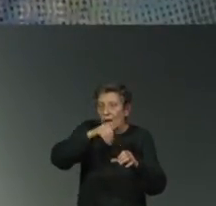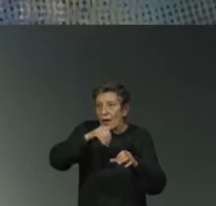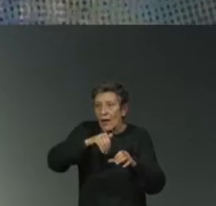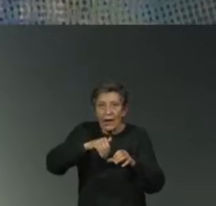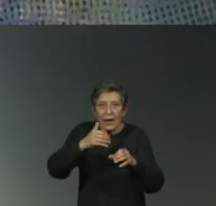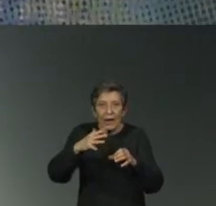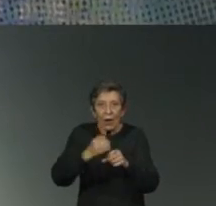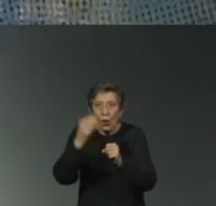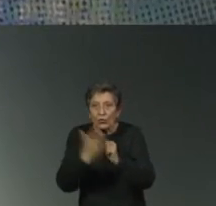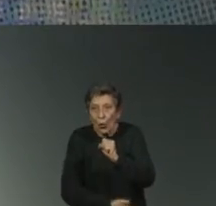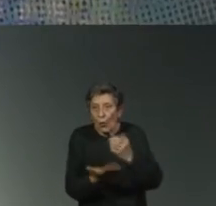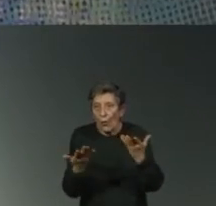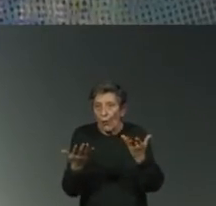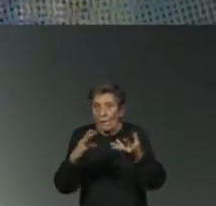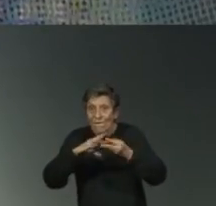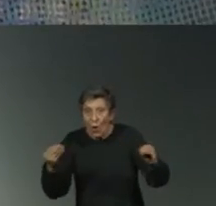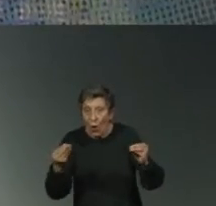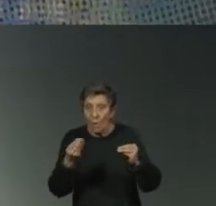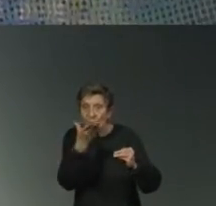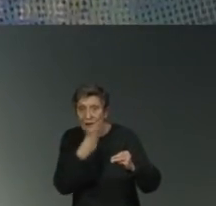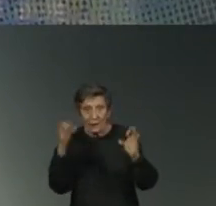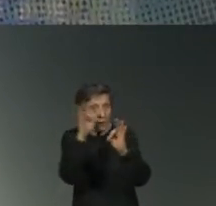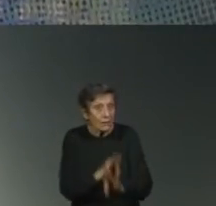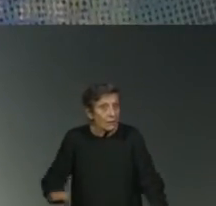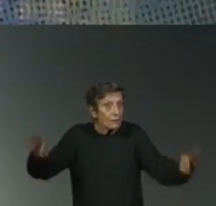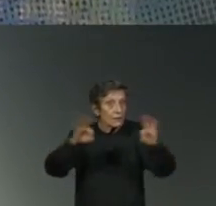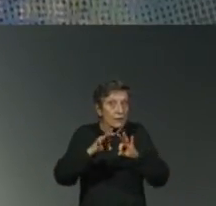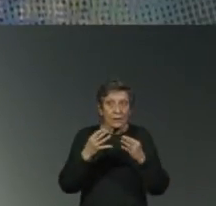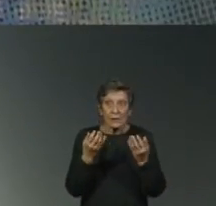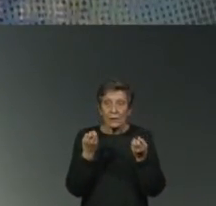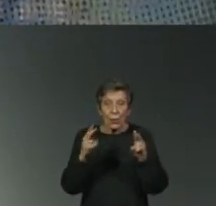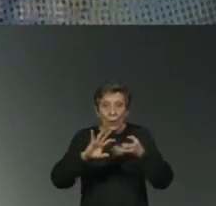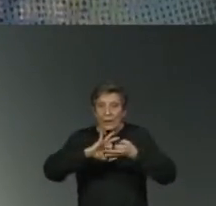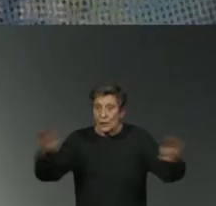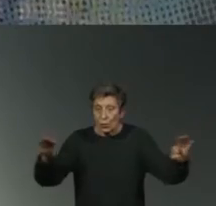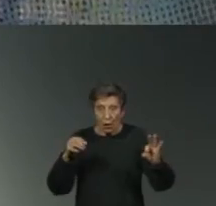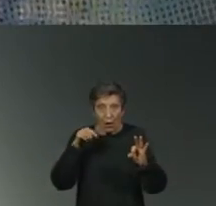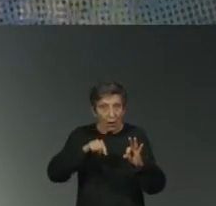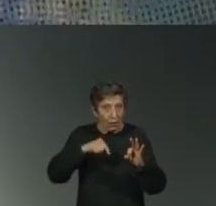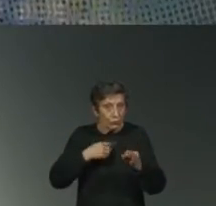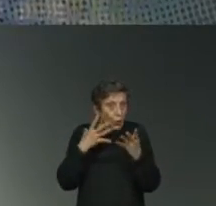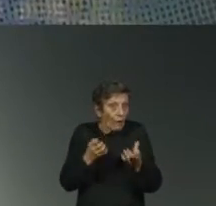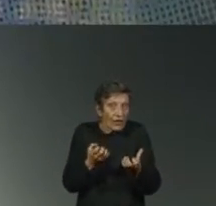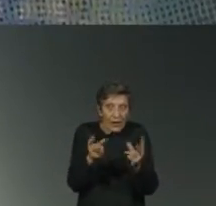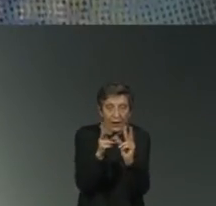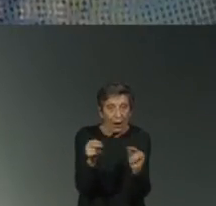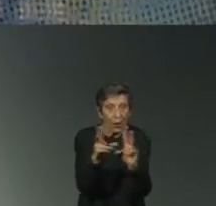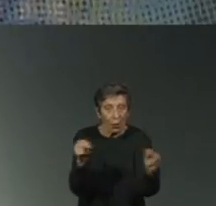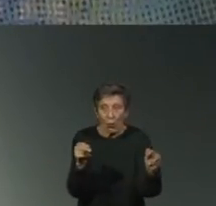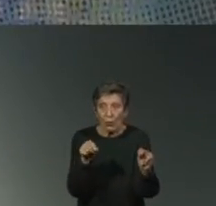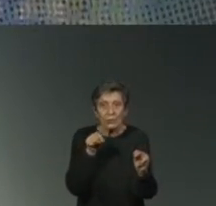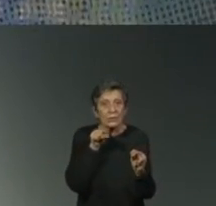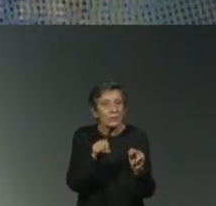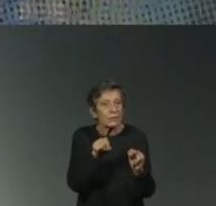enjeux formels et esthétiques, si l'histoire que je me propose de raconter, elle ne me permet pas